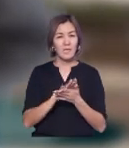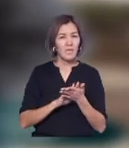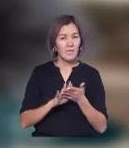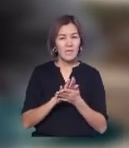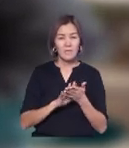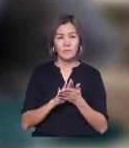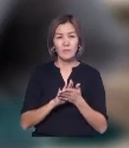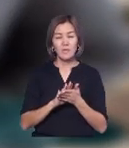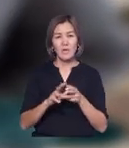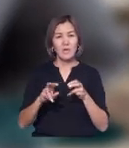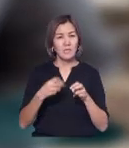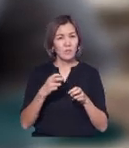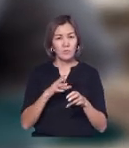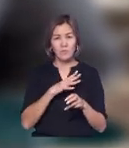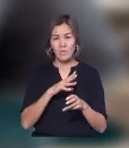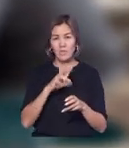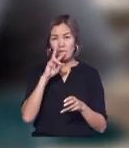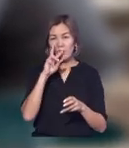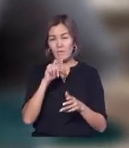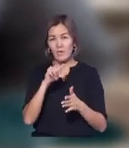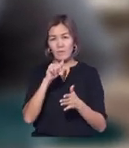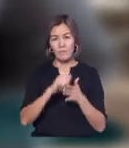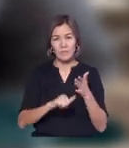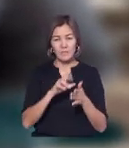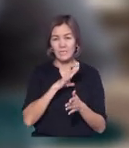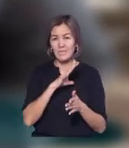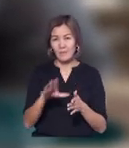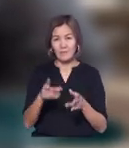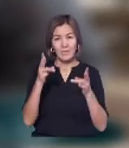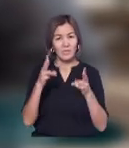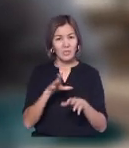ақаулықсыз және де авариялық жұмыстар болған емес.